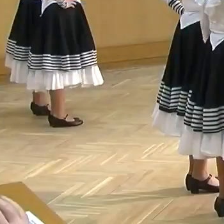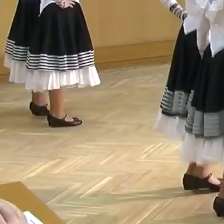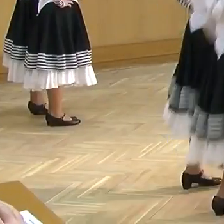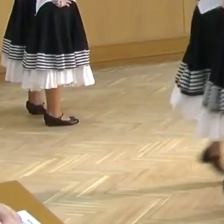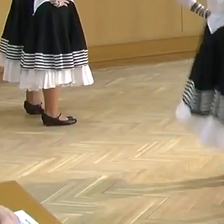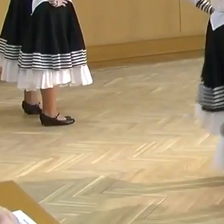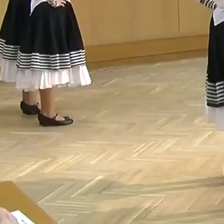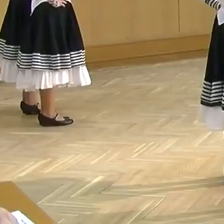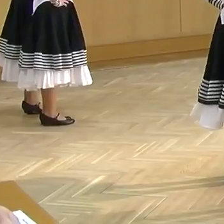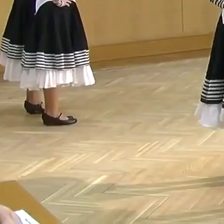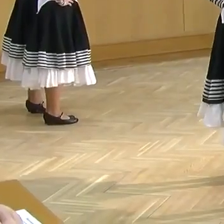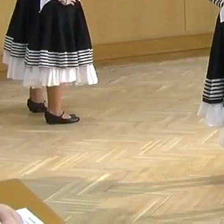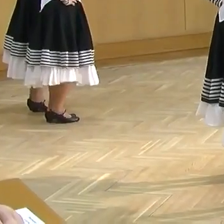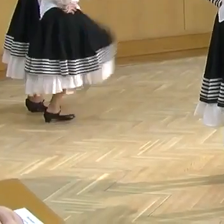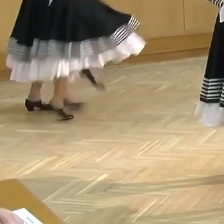nemében.